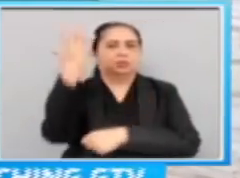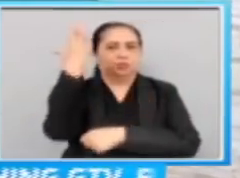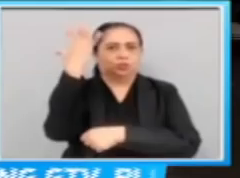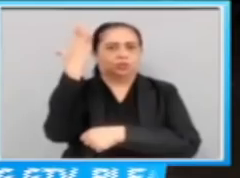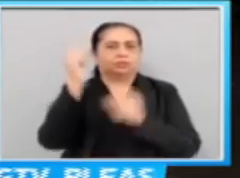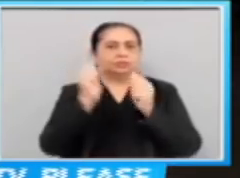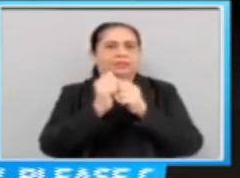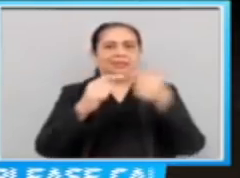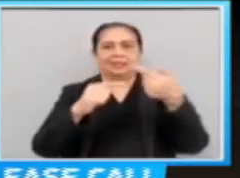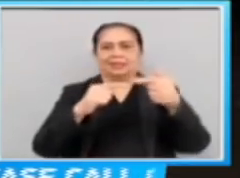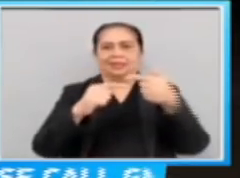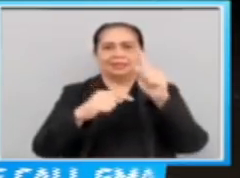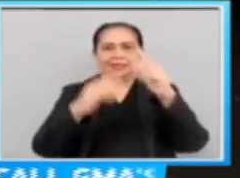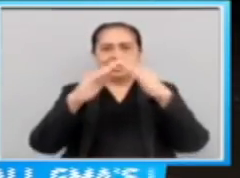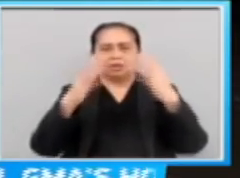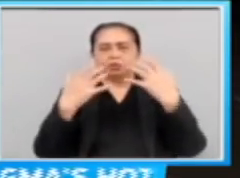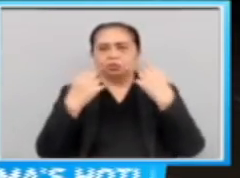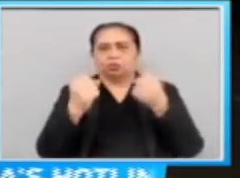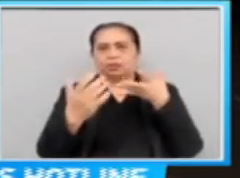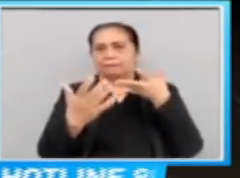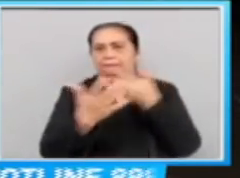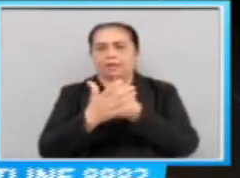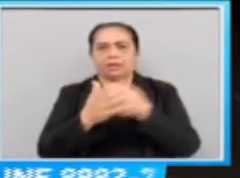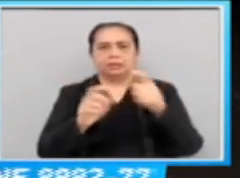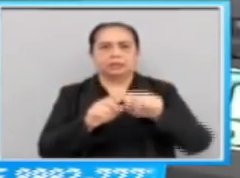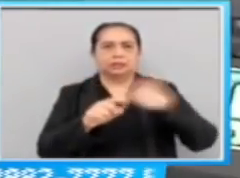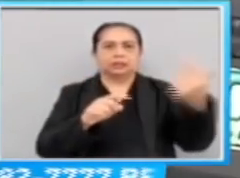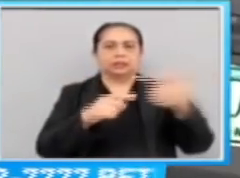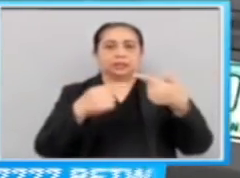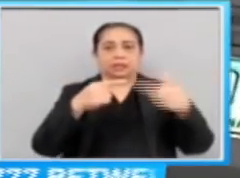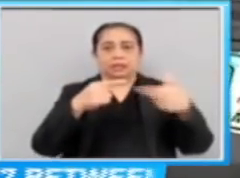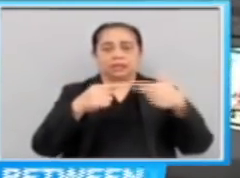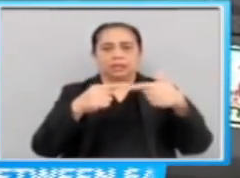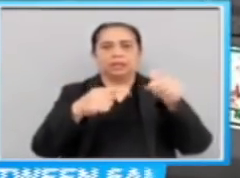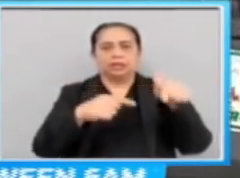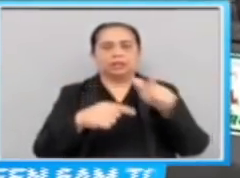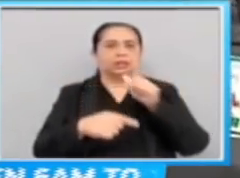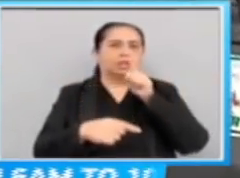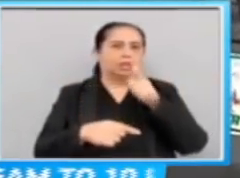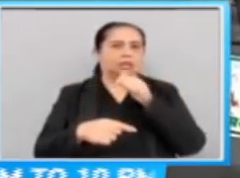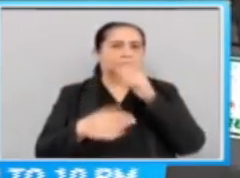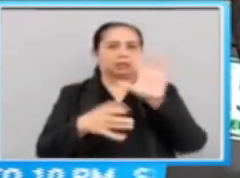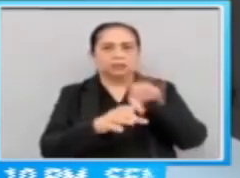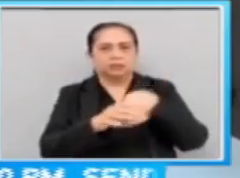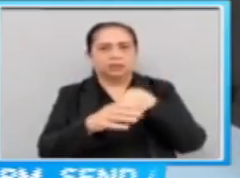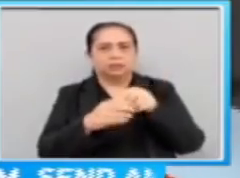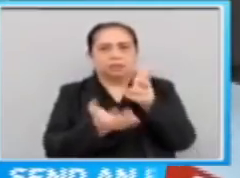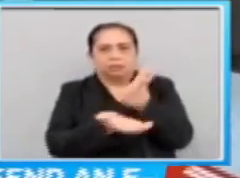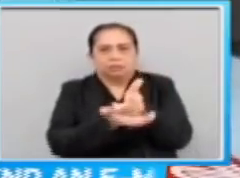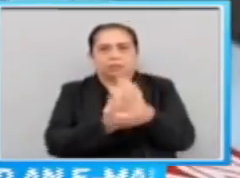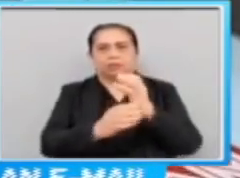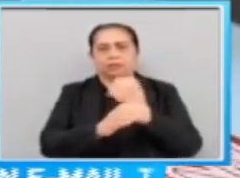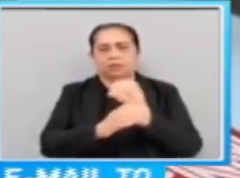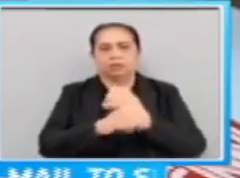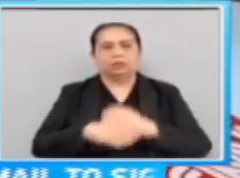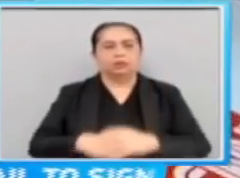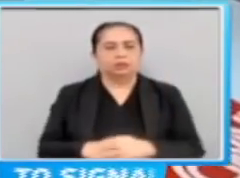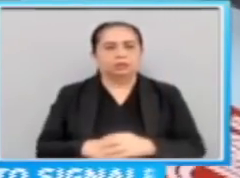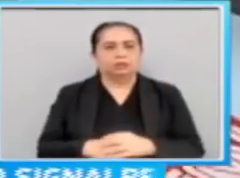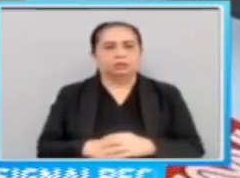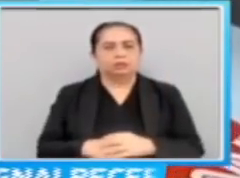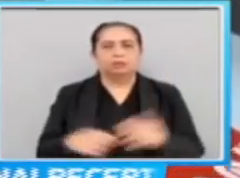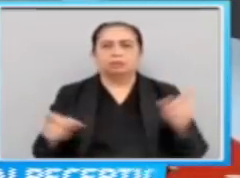isang bahay. Sa lakas ng impact, natanggal pa ang gate ng bahay ni Namang Fred. Buti na lang hindi nadamay ang nakaparadang sasakyan. Biglang may